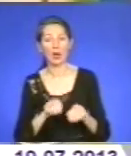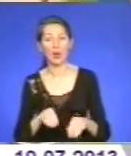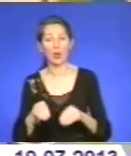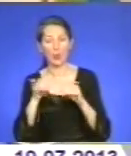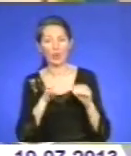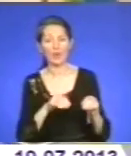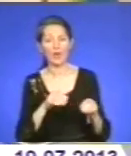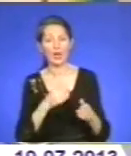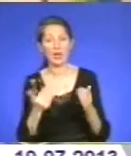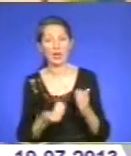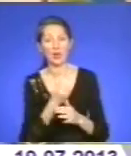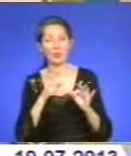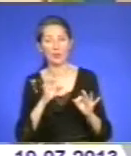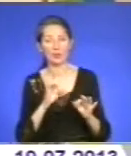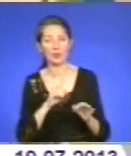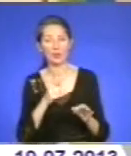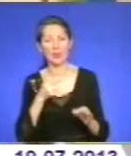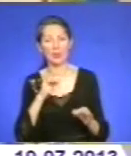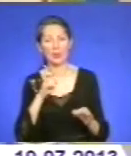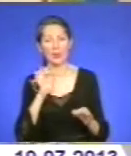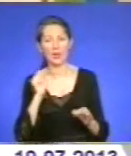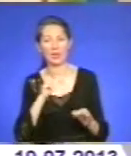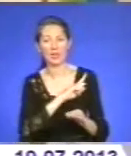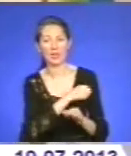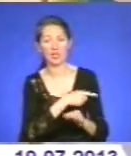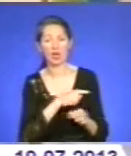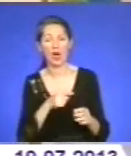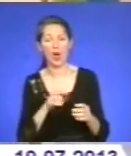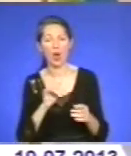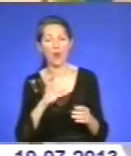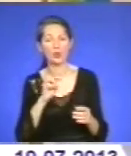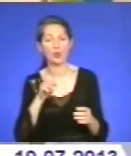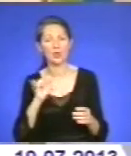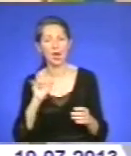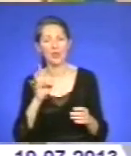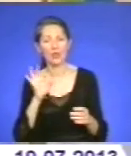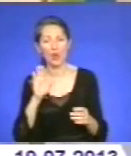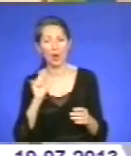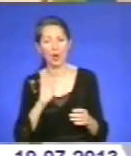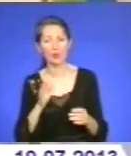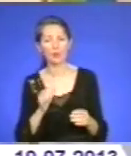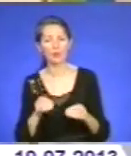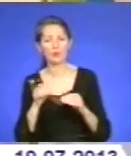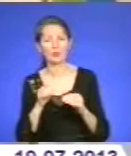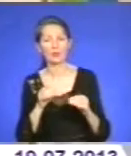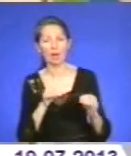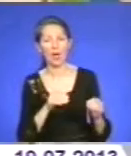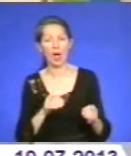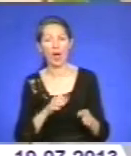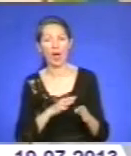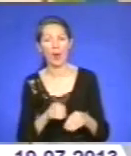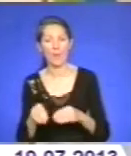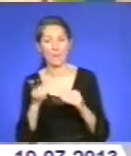автомобілів з гібридною силовою установкою, буде здійснена поставка і форменного одягу,